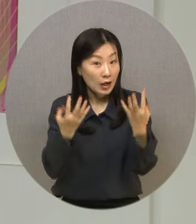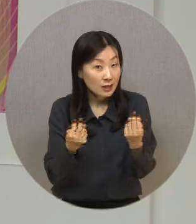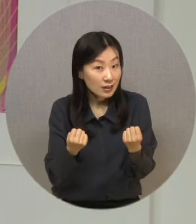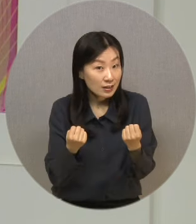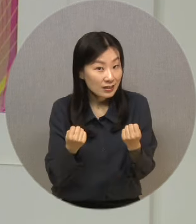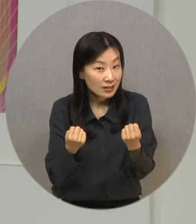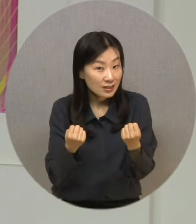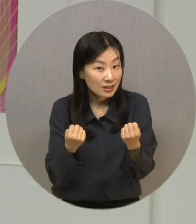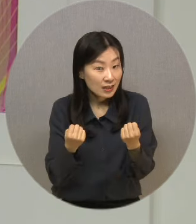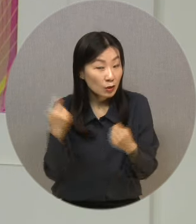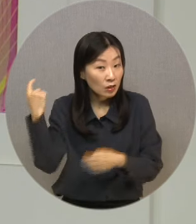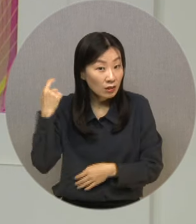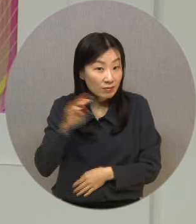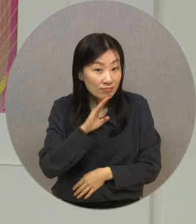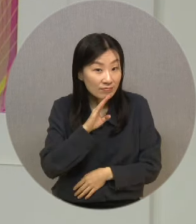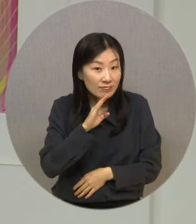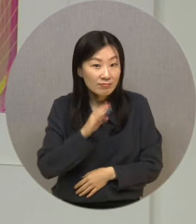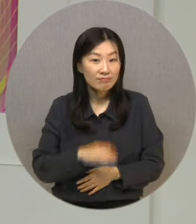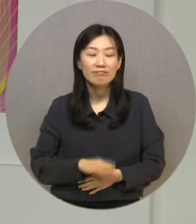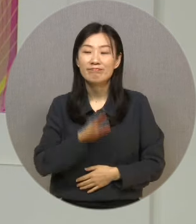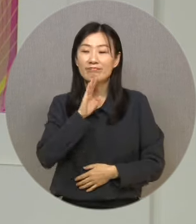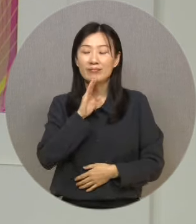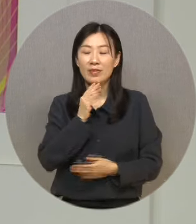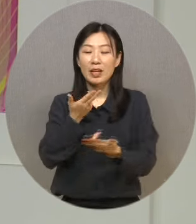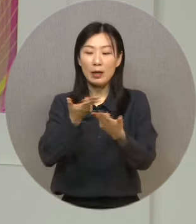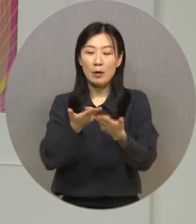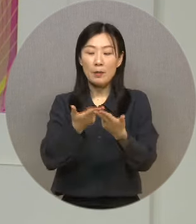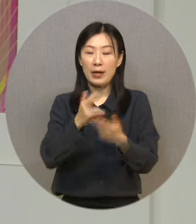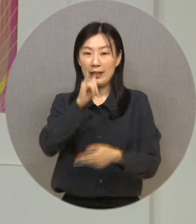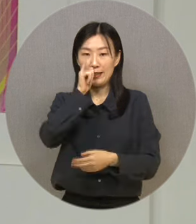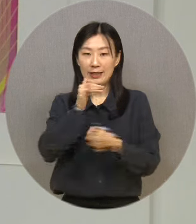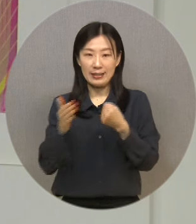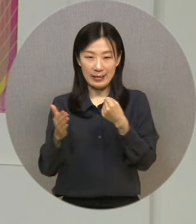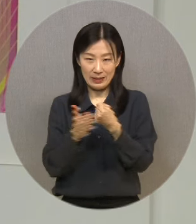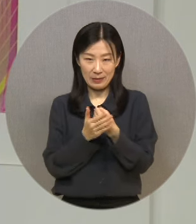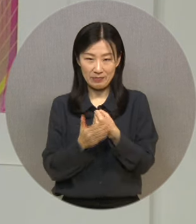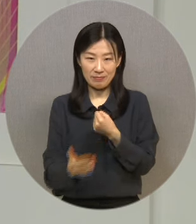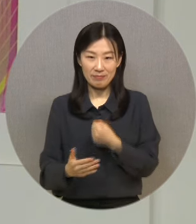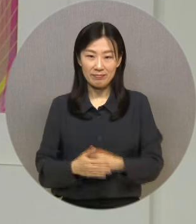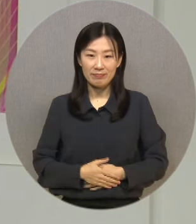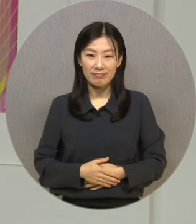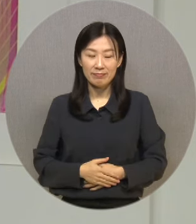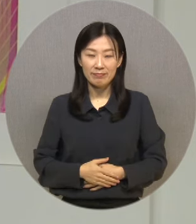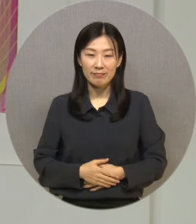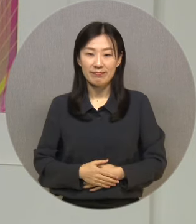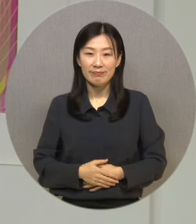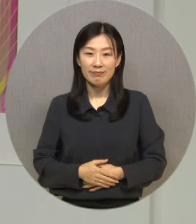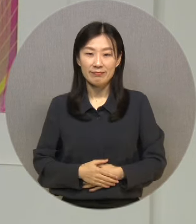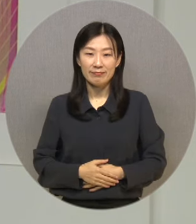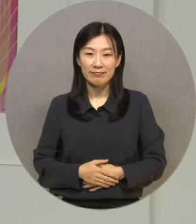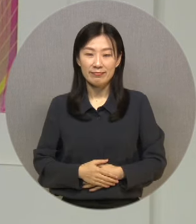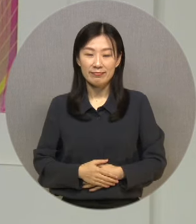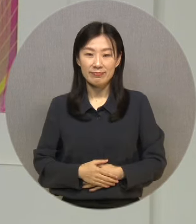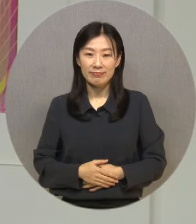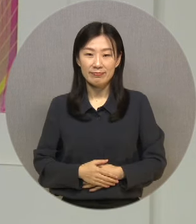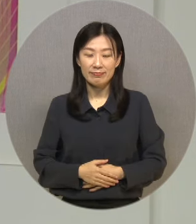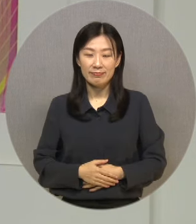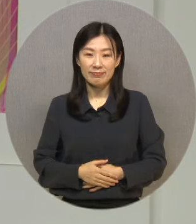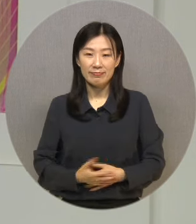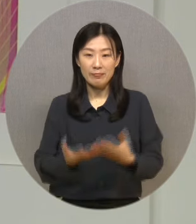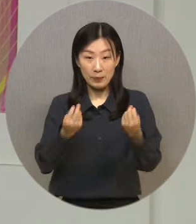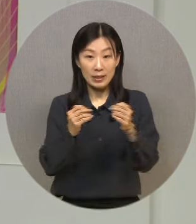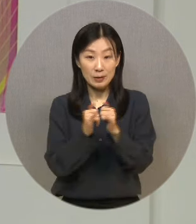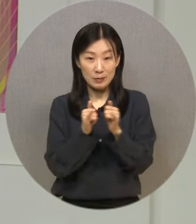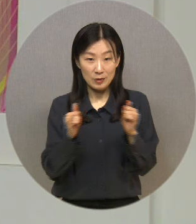여보세요? 예, 이 협회가 있기 때문에요. 네. 여러분들께서 이제 십시일반 서로들 이제